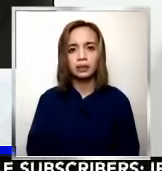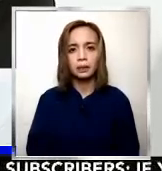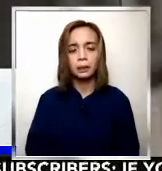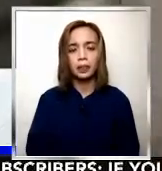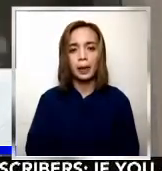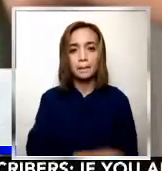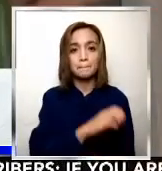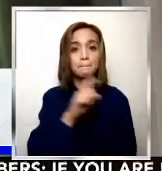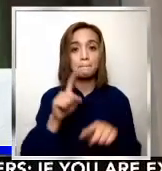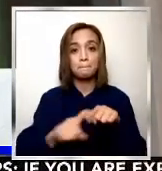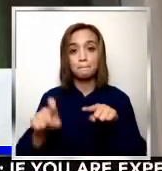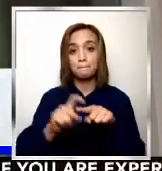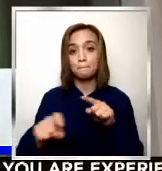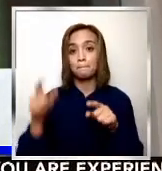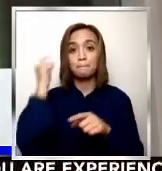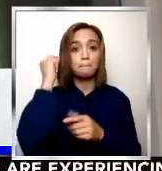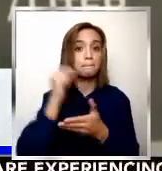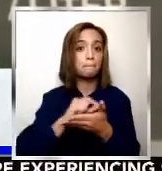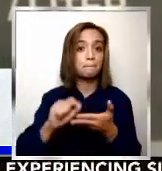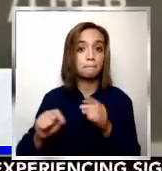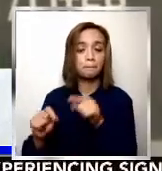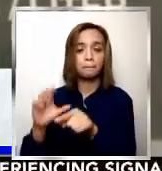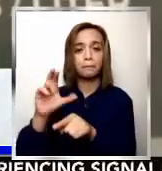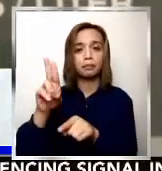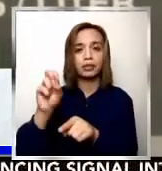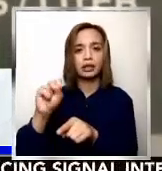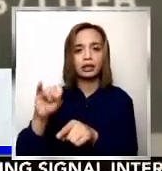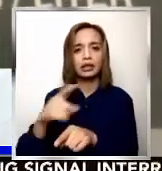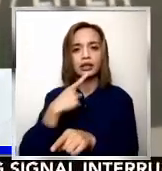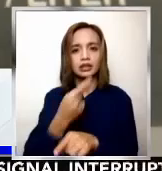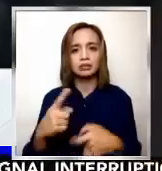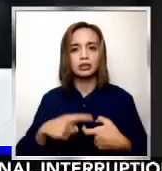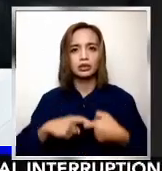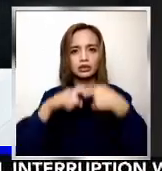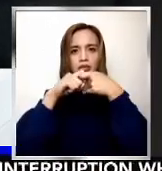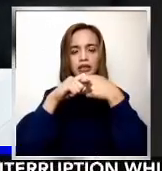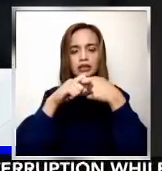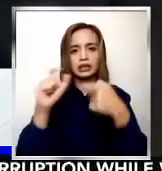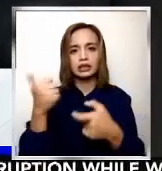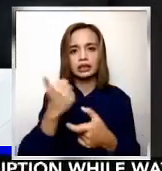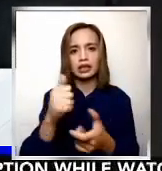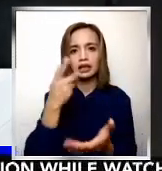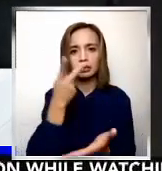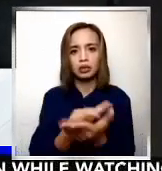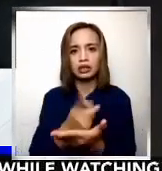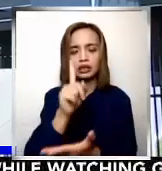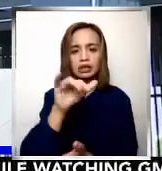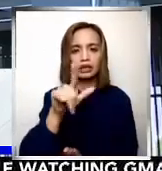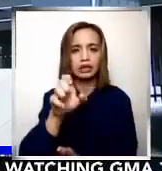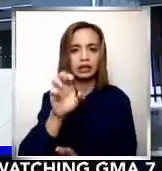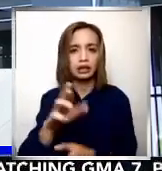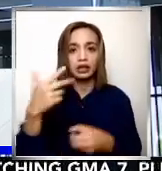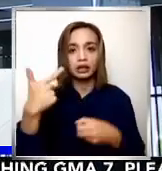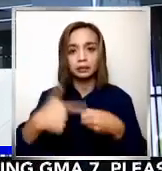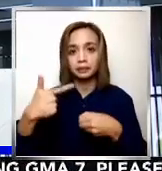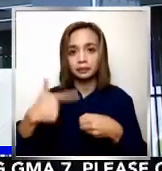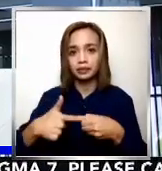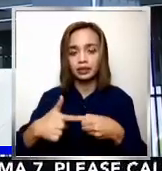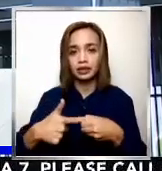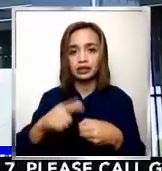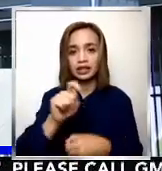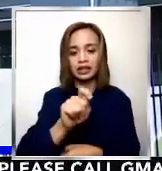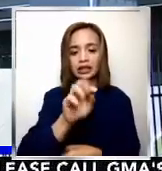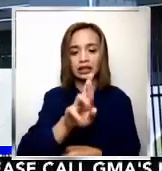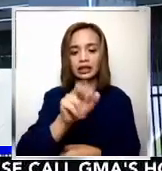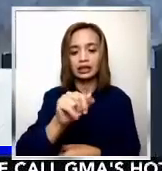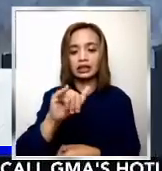linggo na suspindihin muna ang hanggang 10 pisong buwis kada litro ng krudo sa ilalim ng train law. Pero ayaw kasahan niya ng